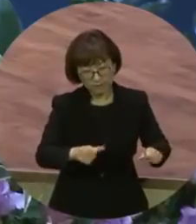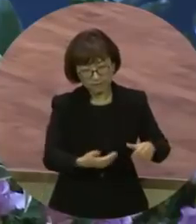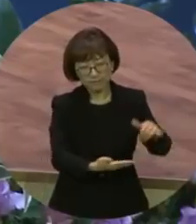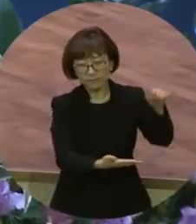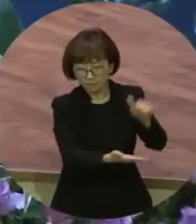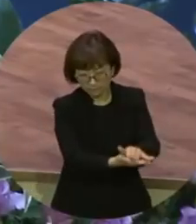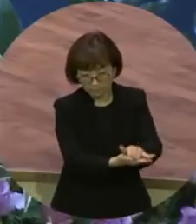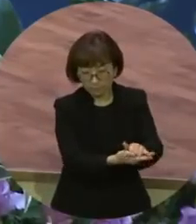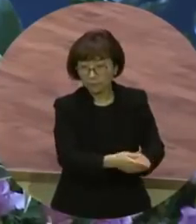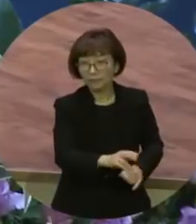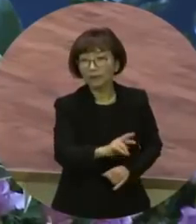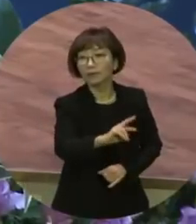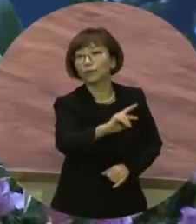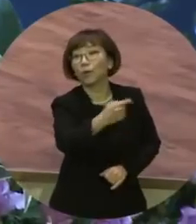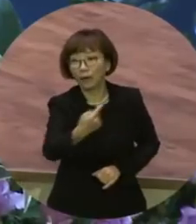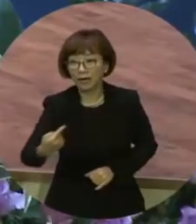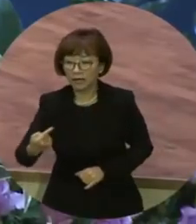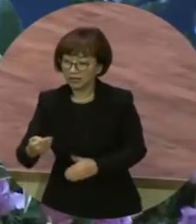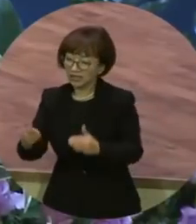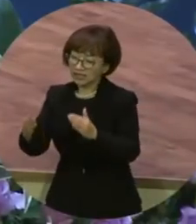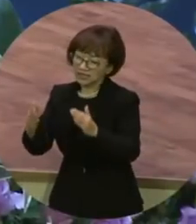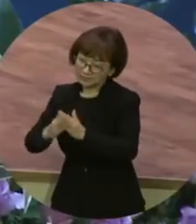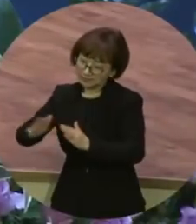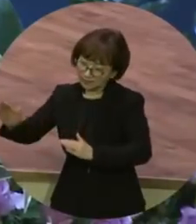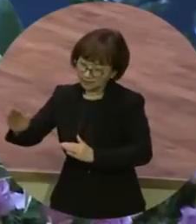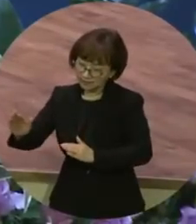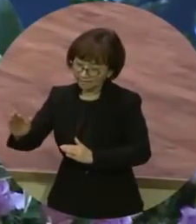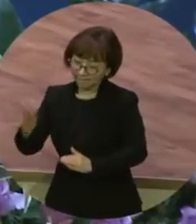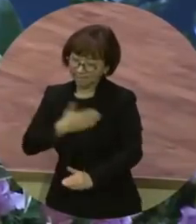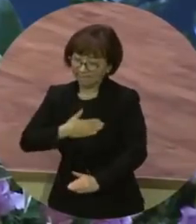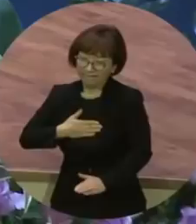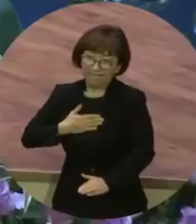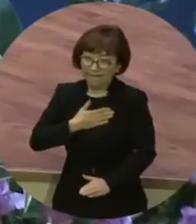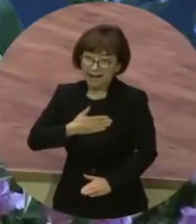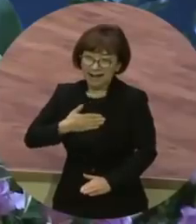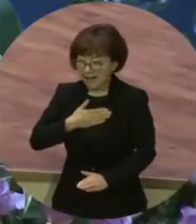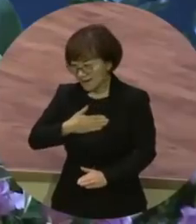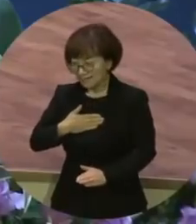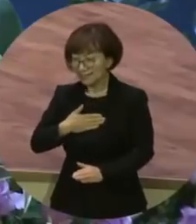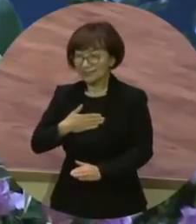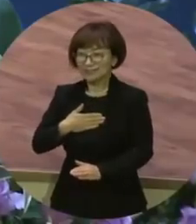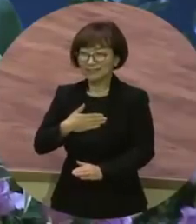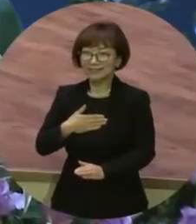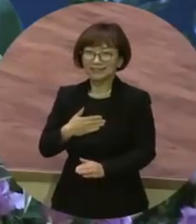집에 가면 상태가 어떻겠어요? 더 안 좋죠 뭐. 더 흑암이 덮어버리더라고요.